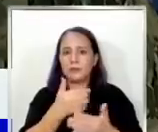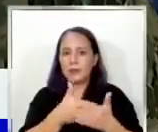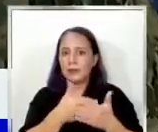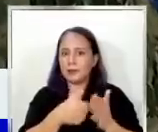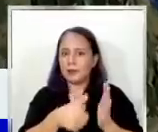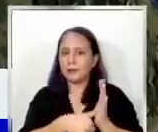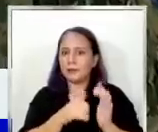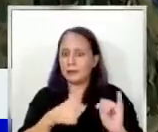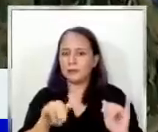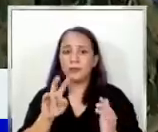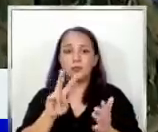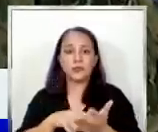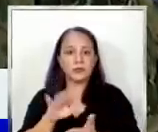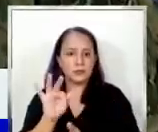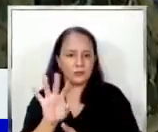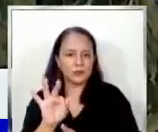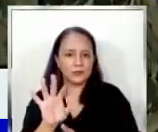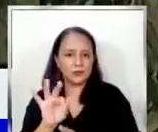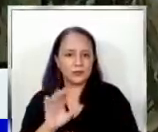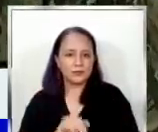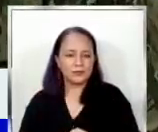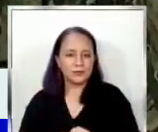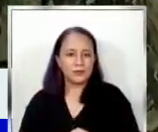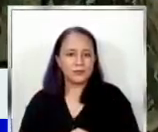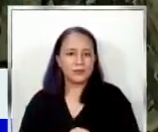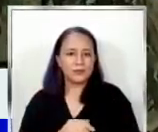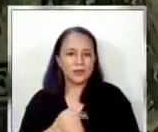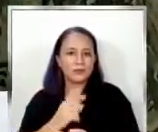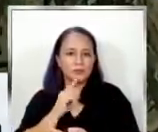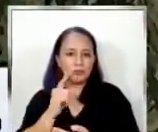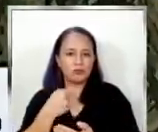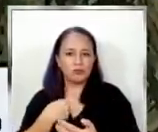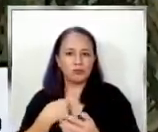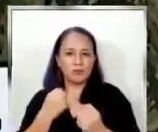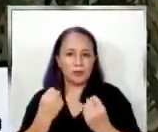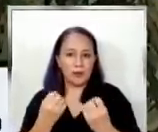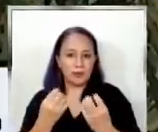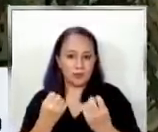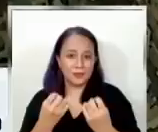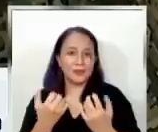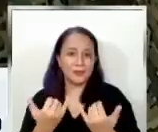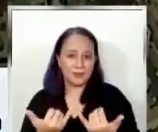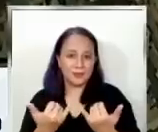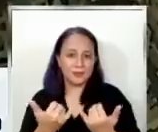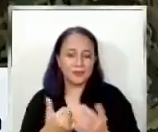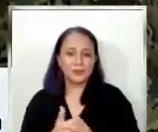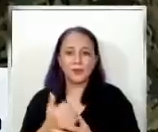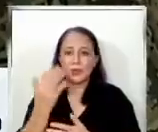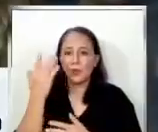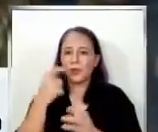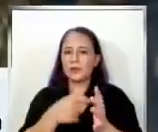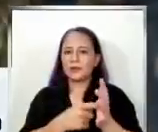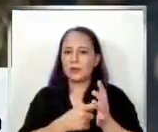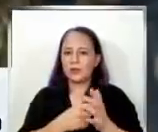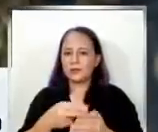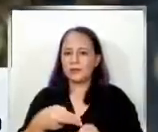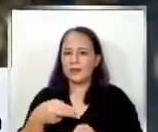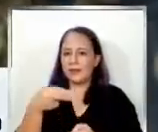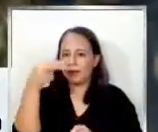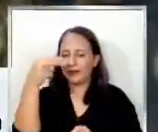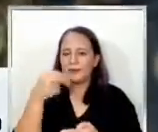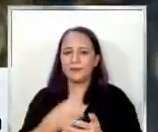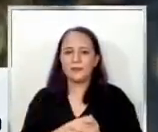2019. Okay? Talagang naglipa na po to. Kasi yung demand is very high. This could be